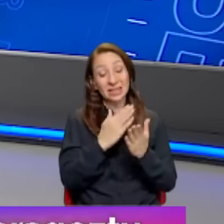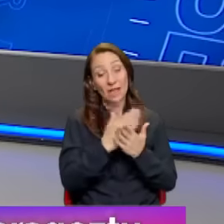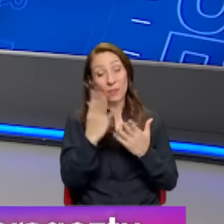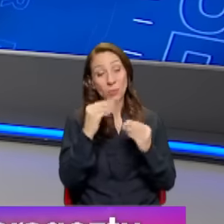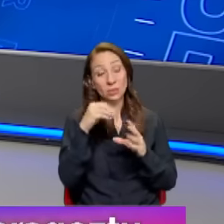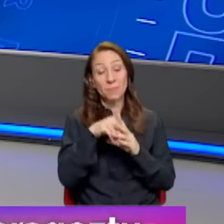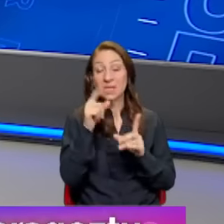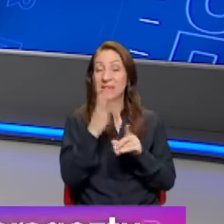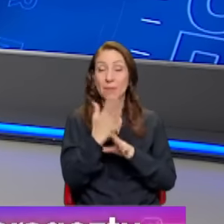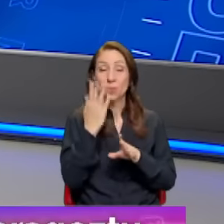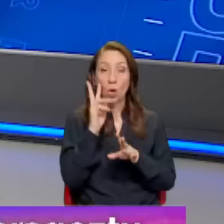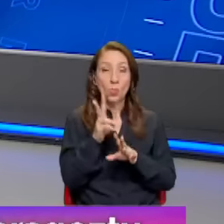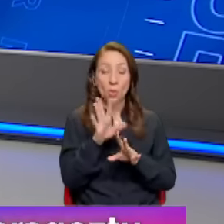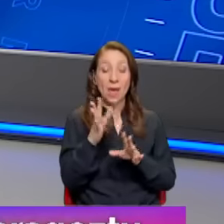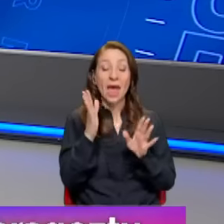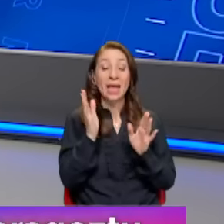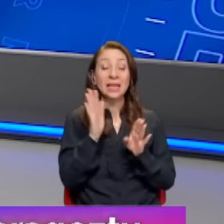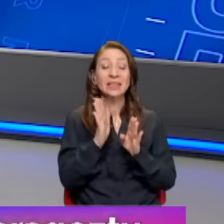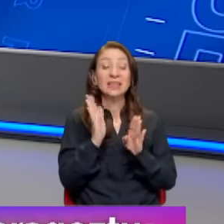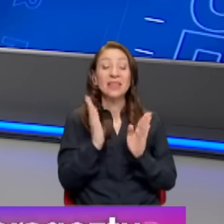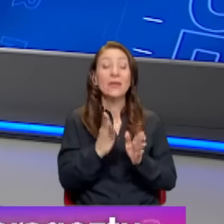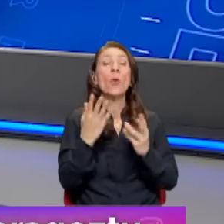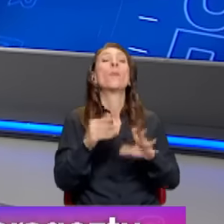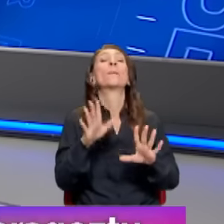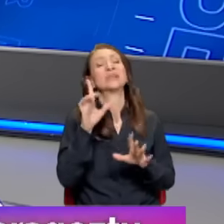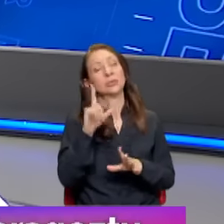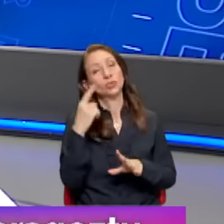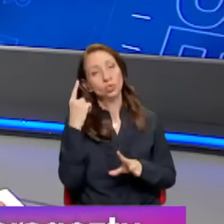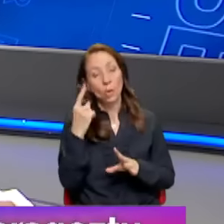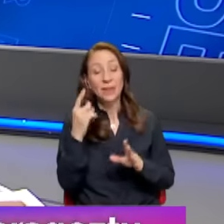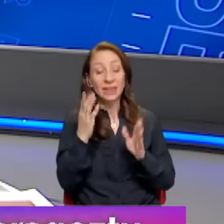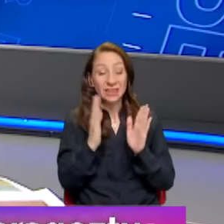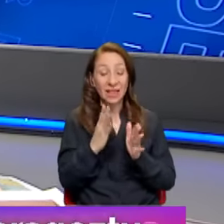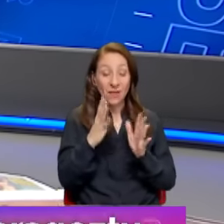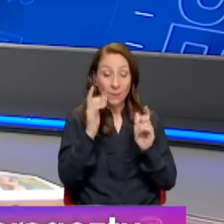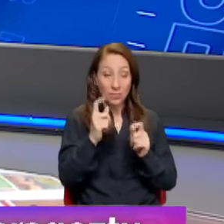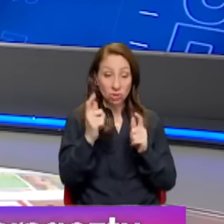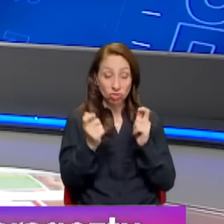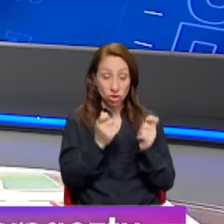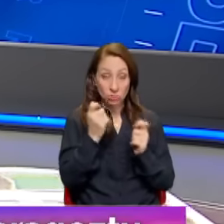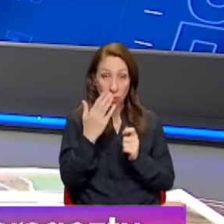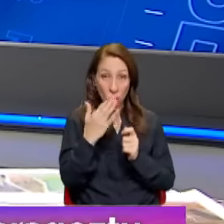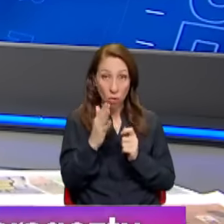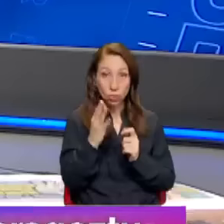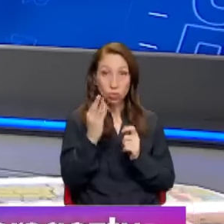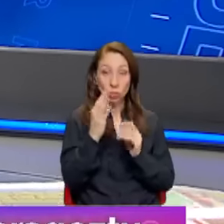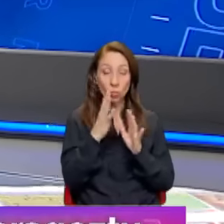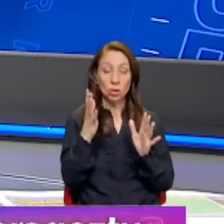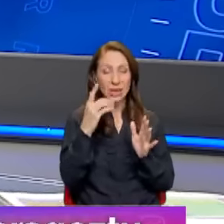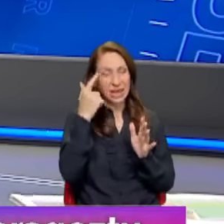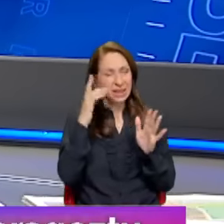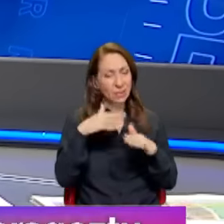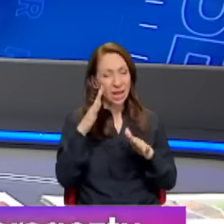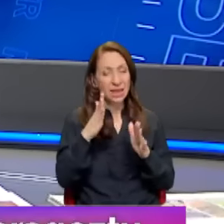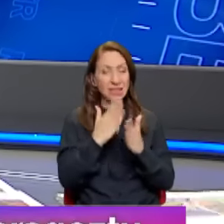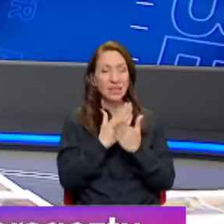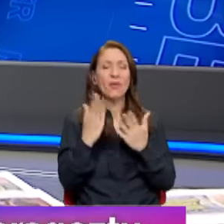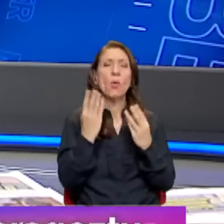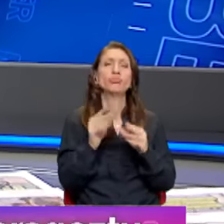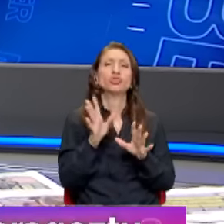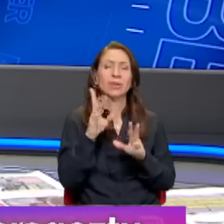için ben bir sebep göremiyorum etmemesi gerektiğini düşünüyorum devam etmesi yönünde yapılan bir çalışma yok Çok büyük ihtimalle devam